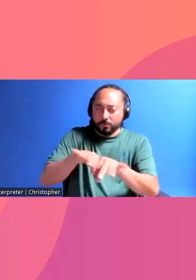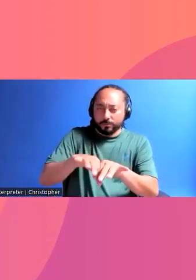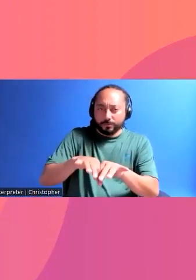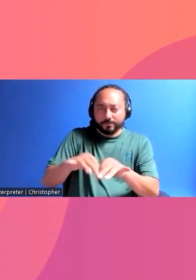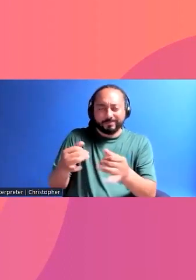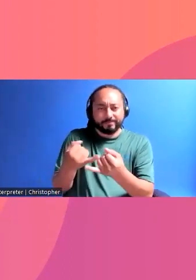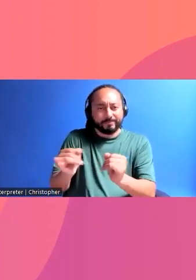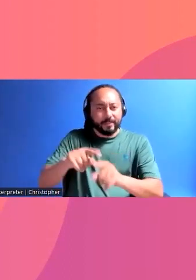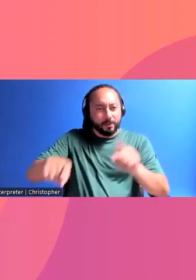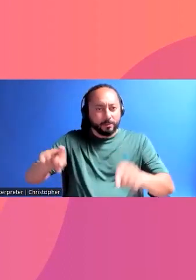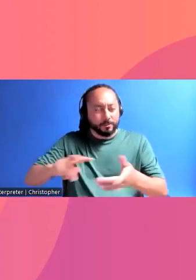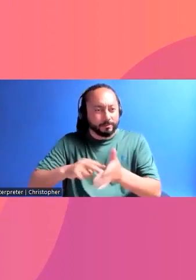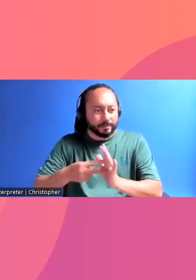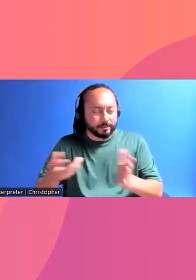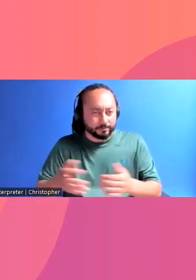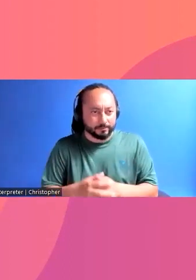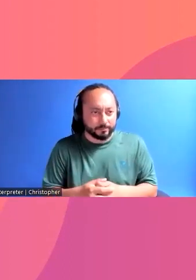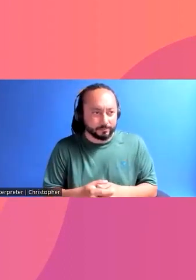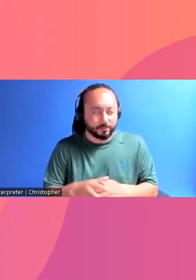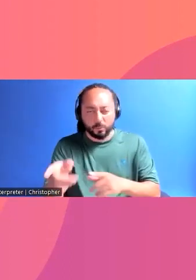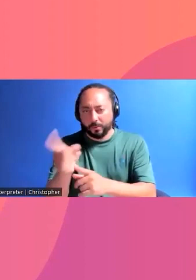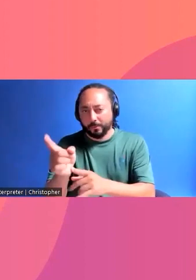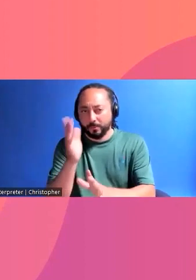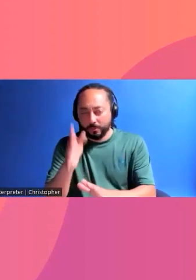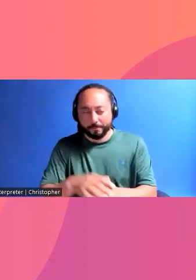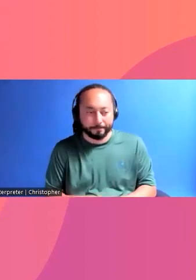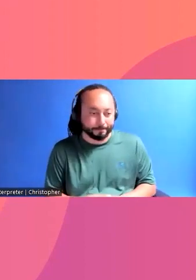Pourquoi est-ce que cela est important? Eh bien, on va en parler dans un instant.